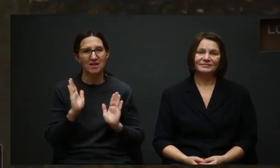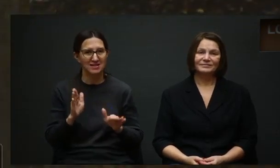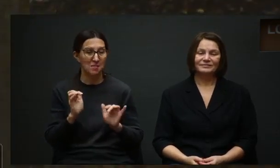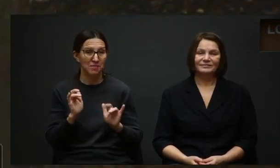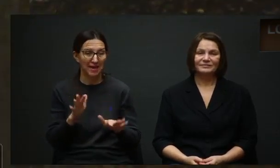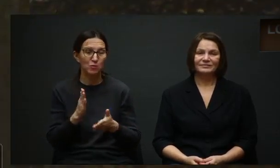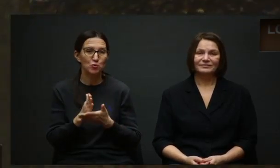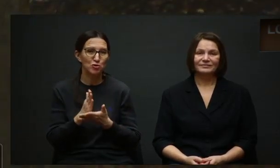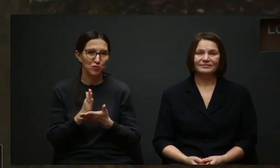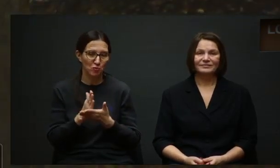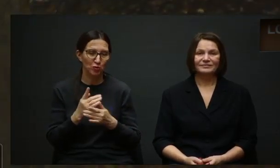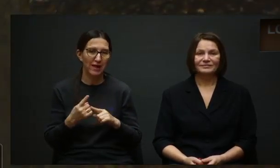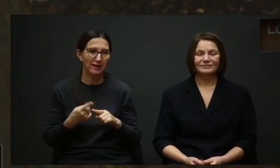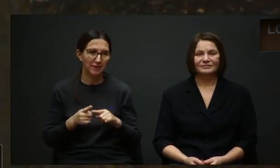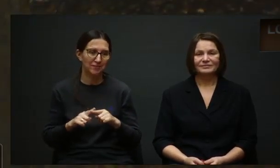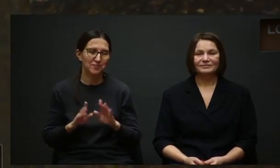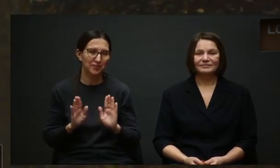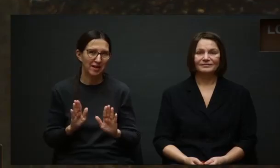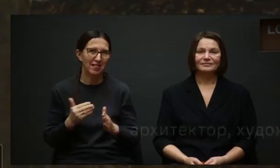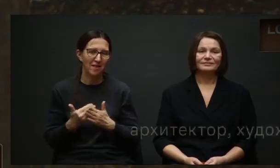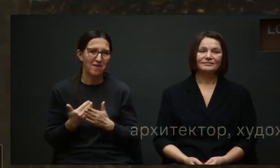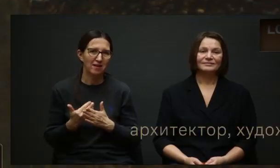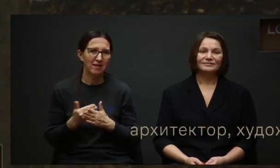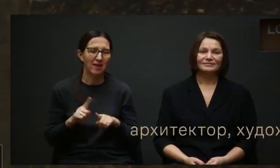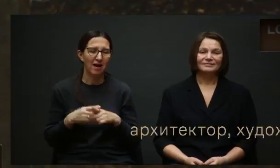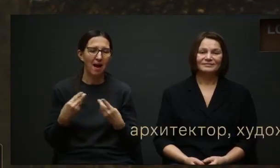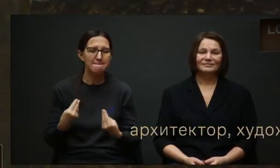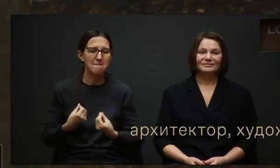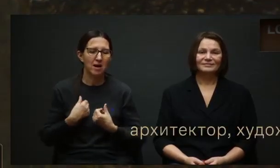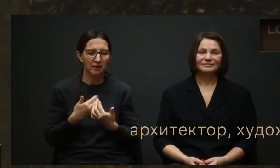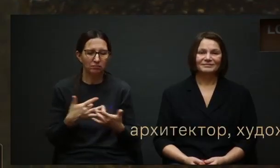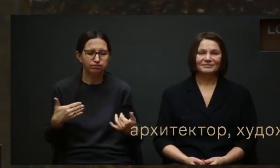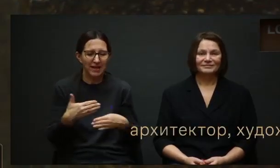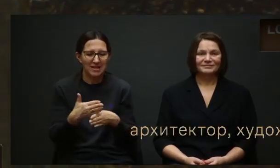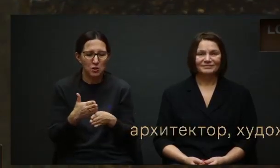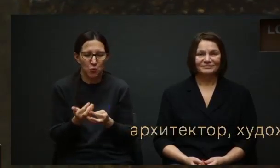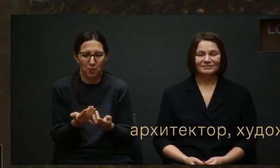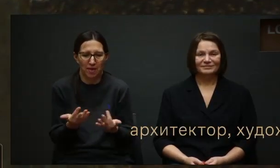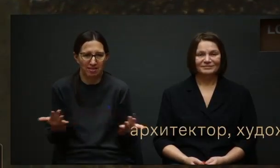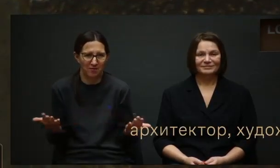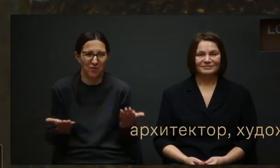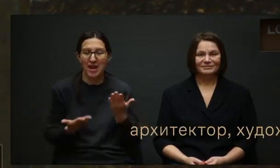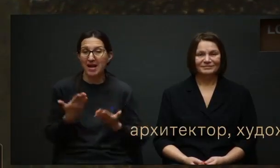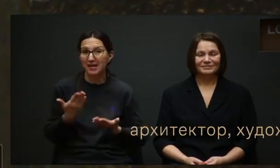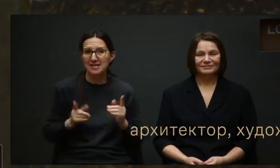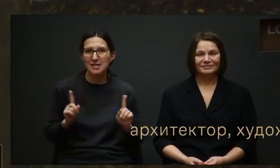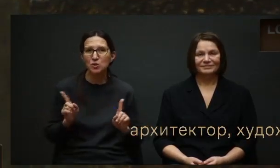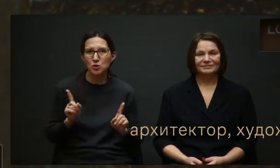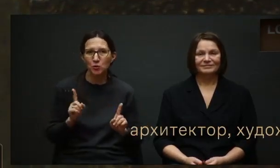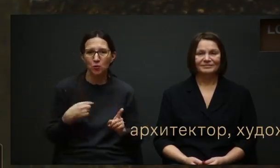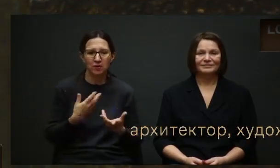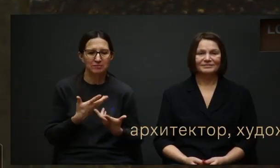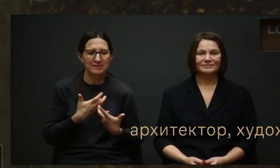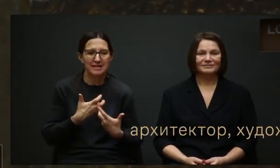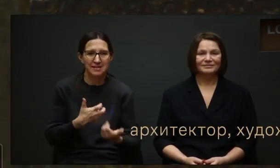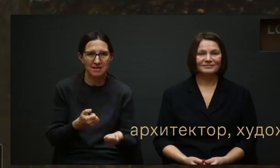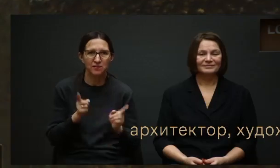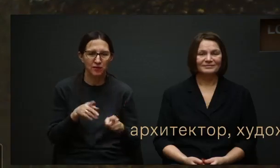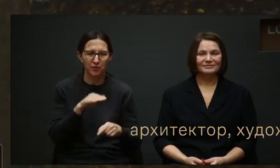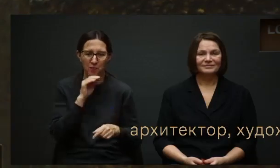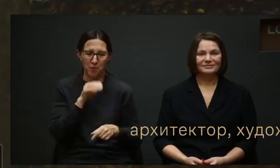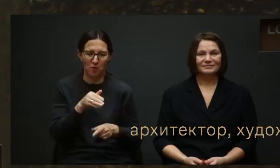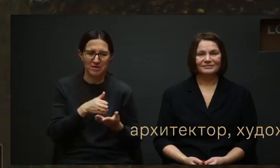деле существует вот эта, наверное, магия инструментария. Я вот думаю, что если что-то и засасывает в